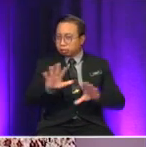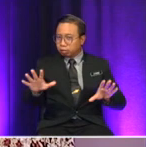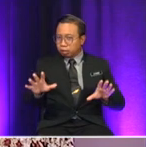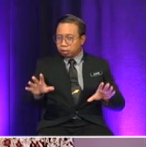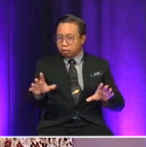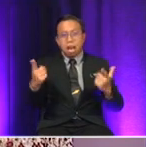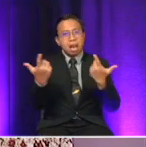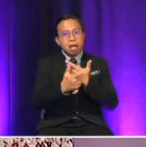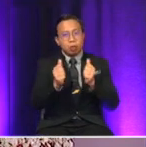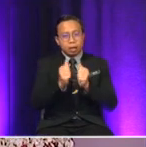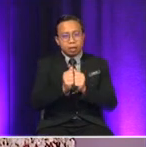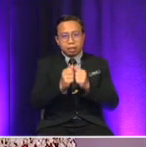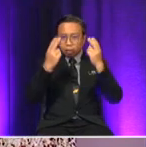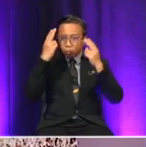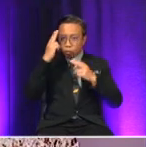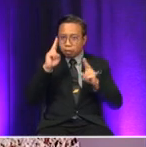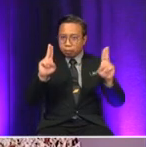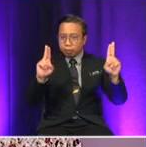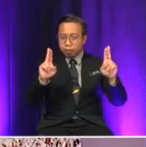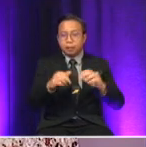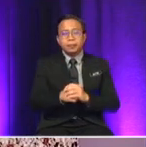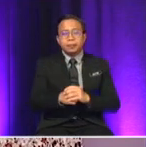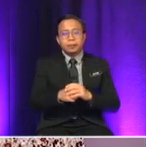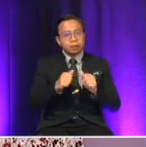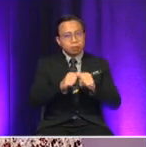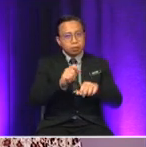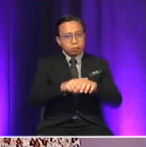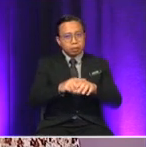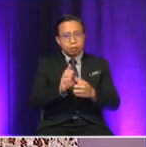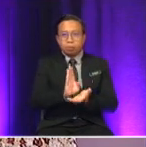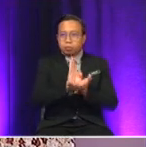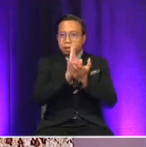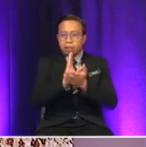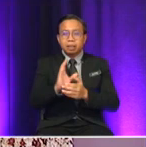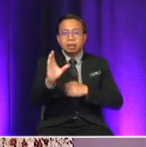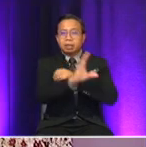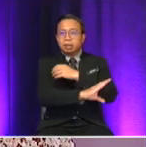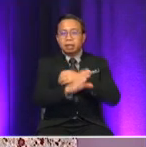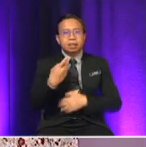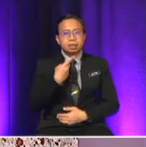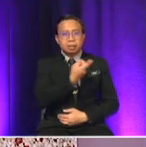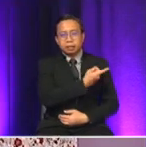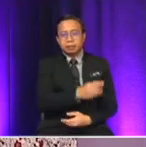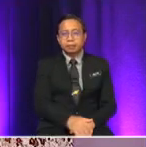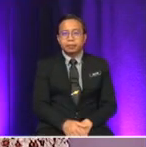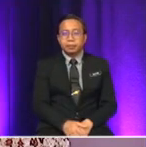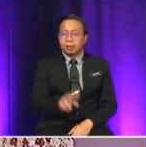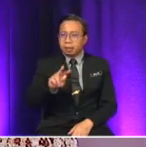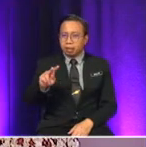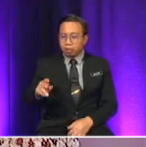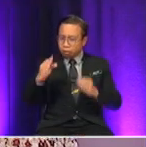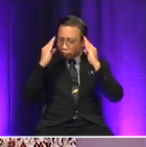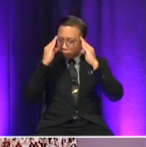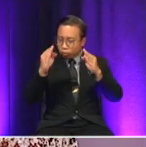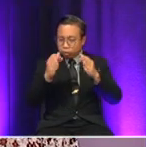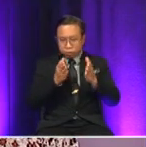bertentangan dengan agama dan berlandaskan budaya negara kita. Ingat, kanak-kanak yang sentiasa berfokus akan